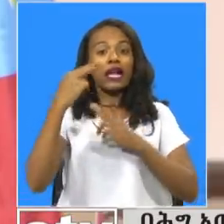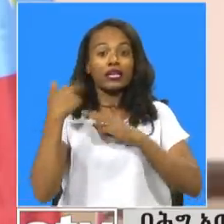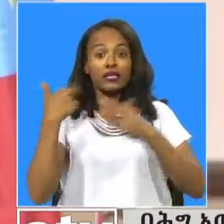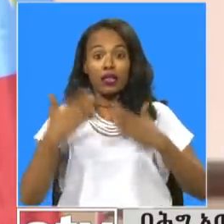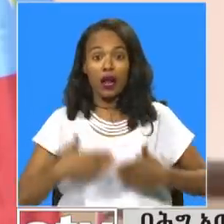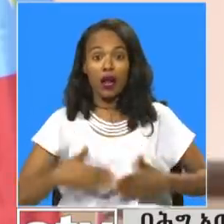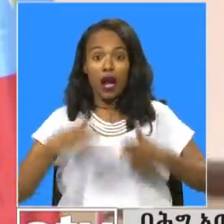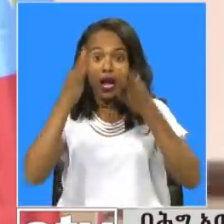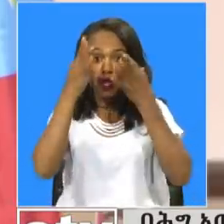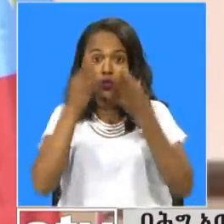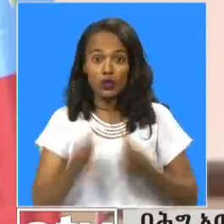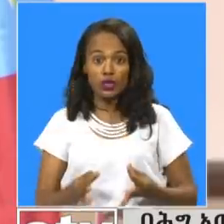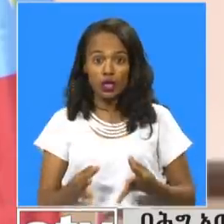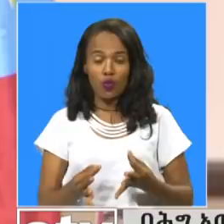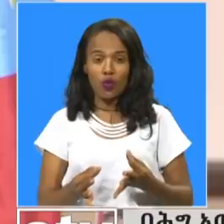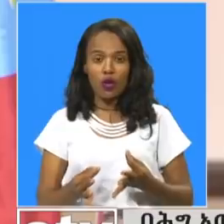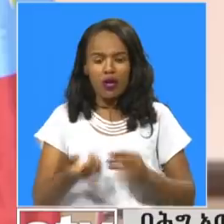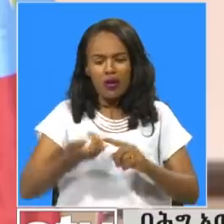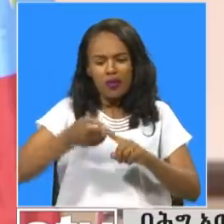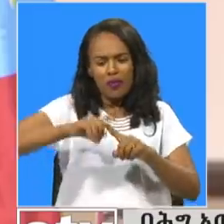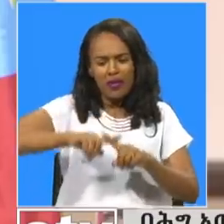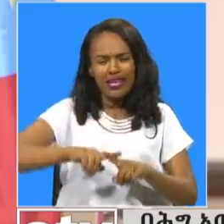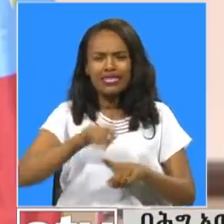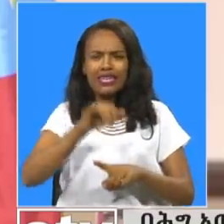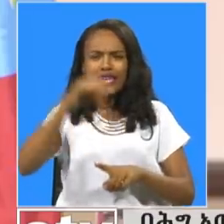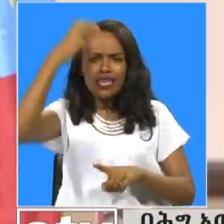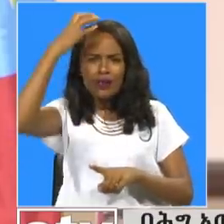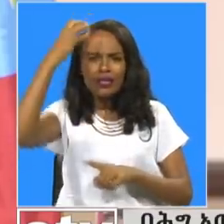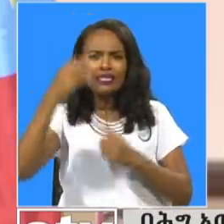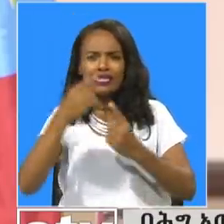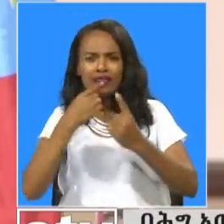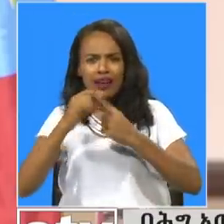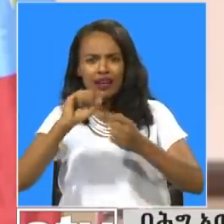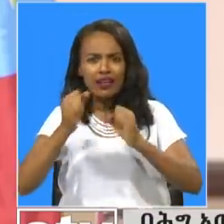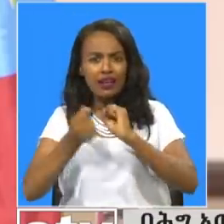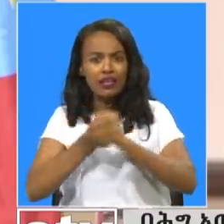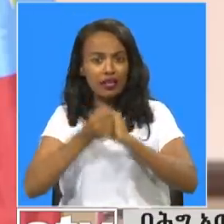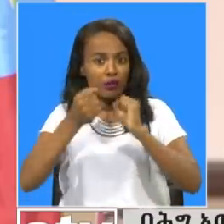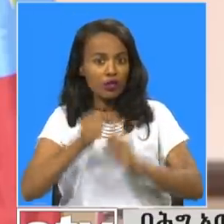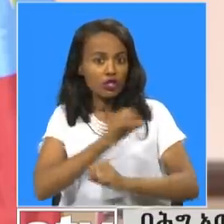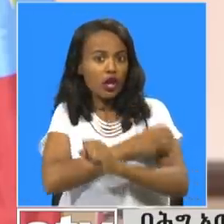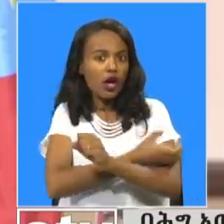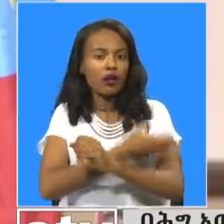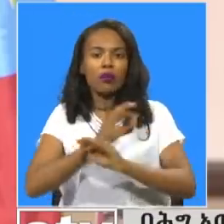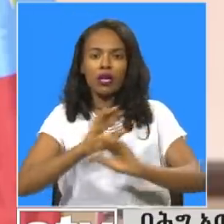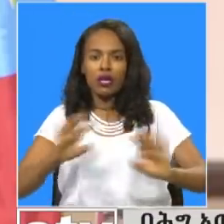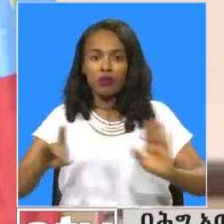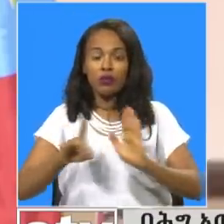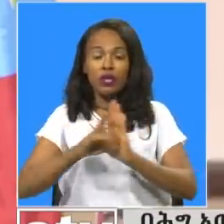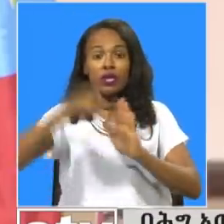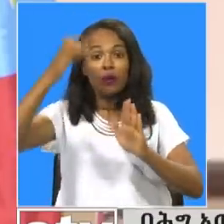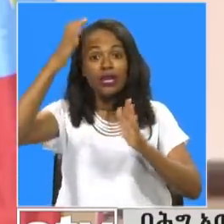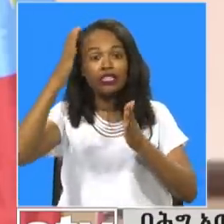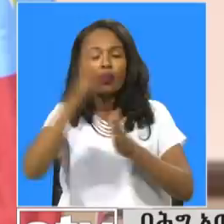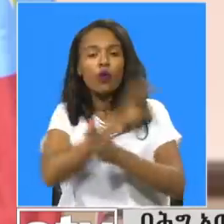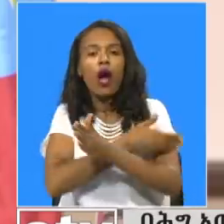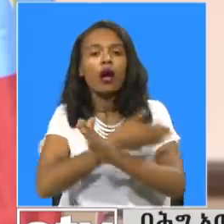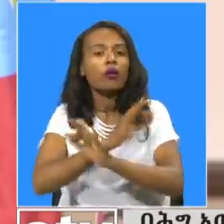የበላይ የስልጣን አካል የወሰነው ውሳኔ መልሰን እንደ መንግስት ልንነጋገርና ልንቀይር የሚያስችል አቅም የለም። ህገ መንግስታዊ አቅም